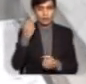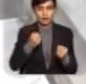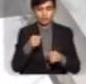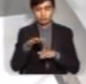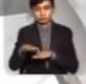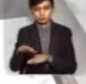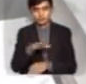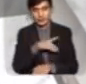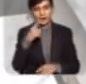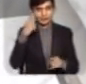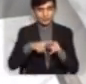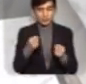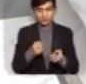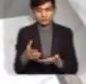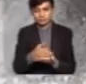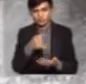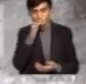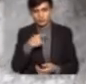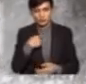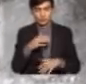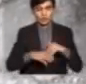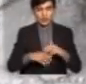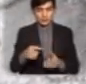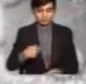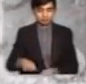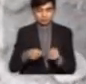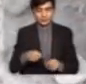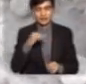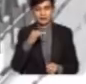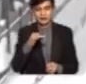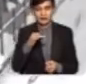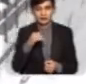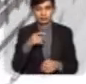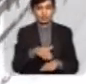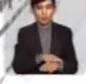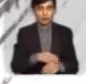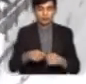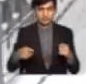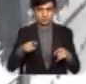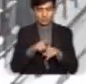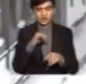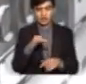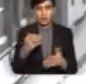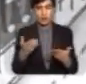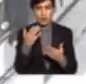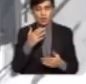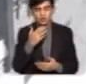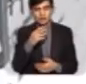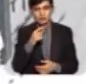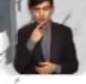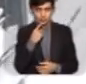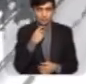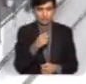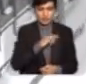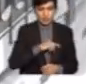техника не может достать снег убираем руками это затягивает процесс вот такой нелегкий труд у работников коммунальных служб